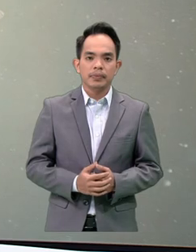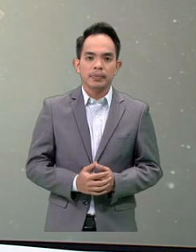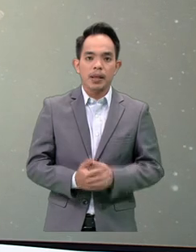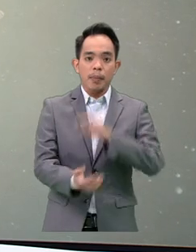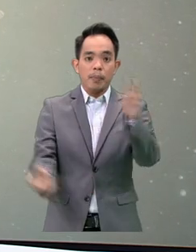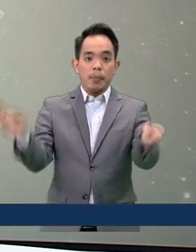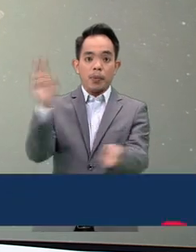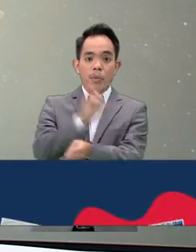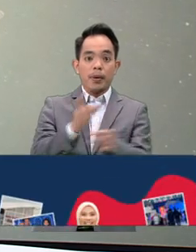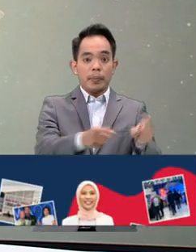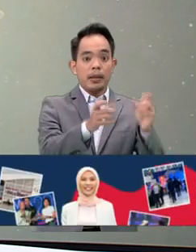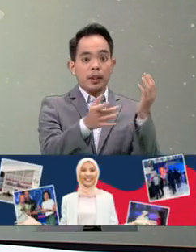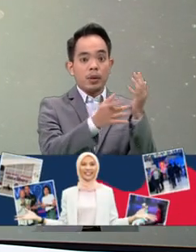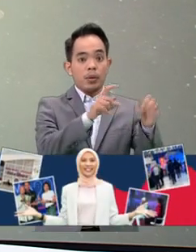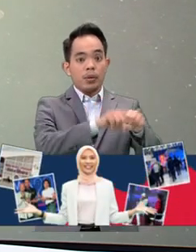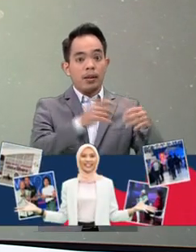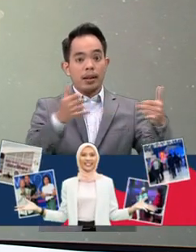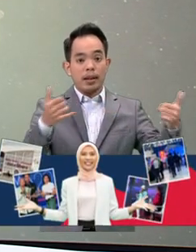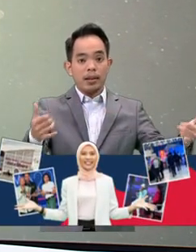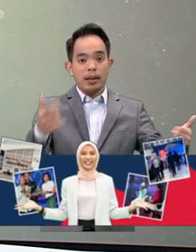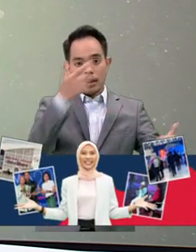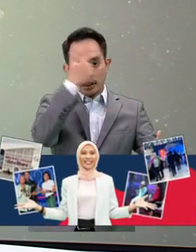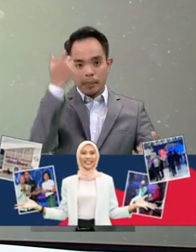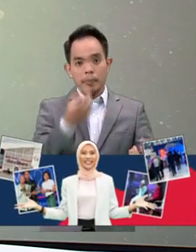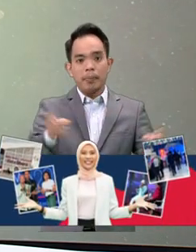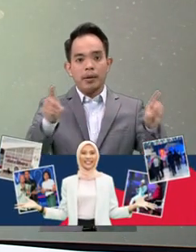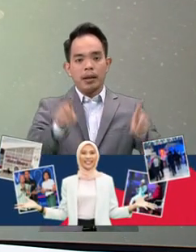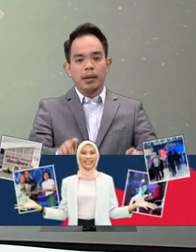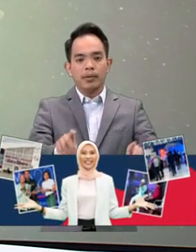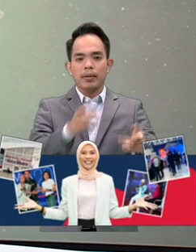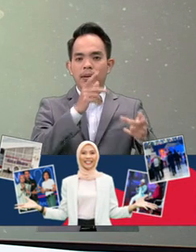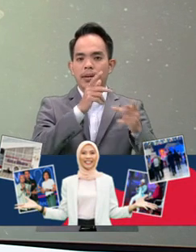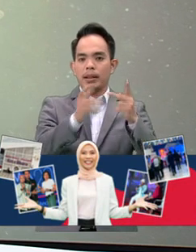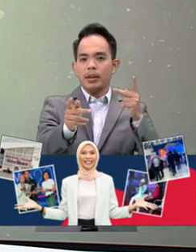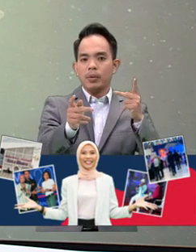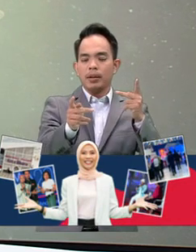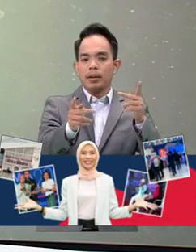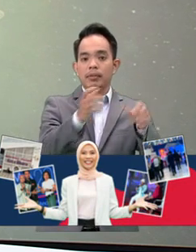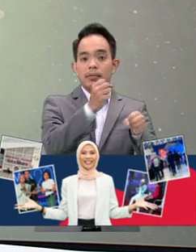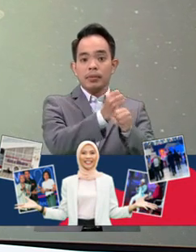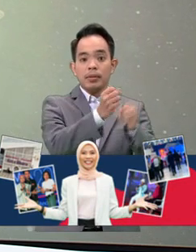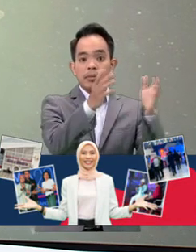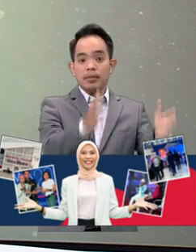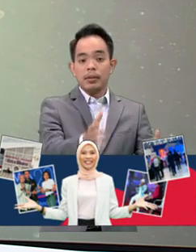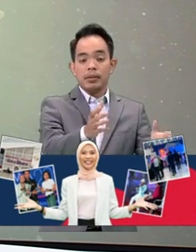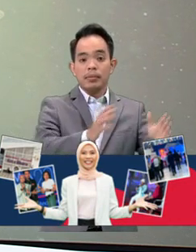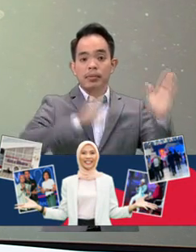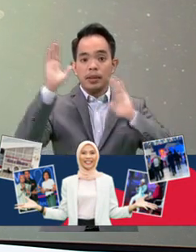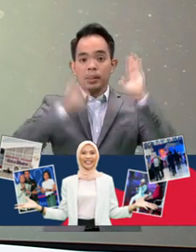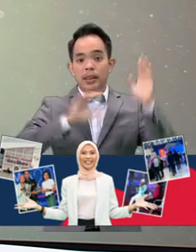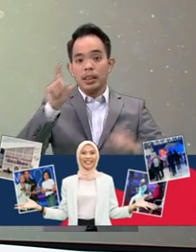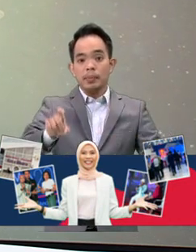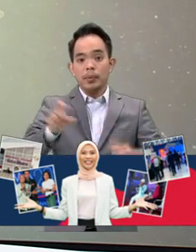perubahan fantas teknologi masa kini menjadi penyebab berlakunya isu ketidakpadanan penghasilan tenaga kerja tempatan dengan